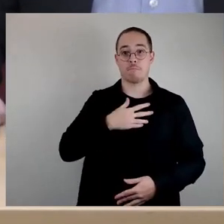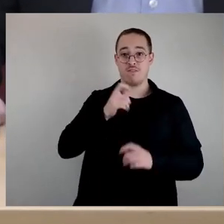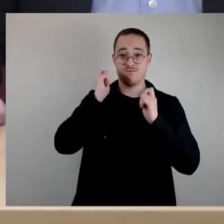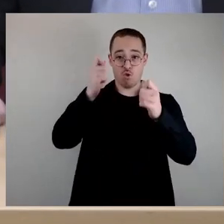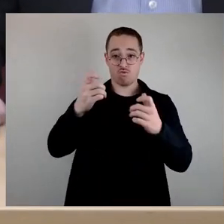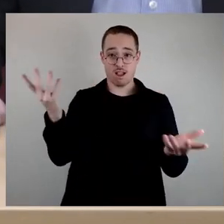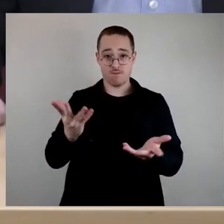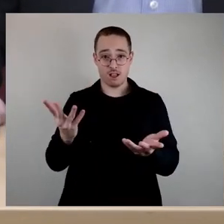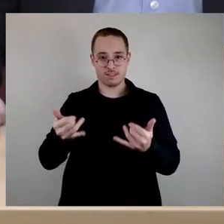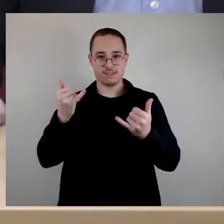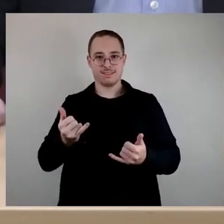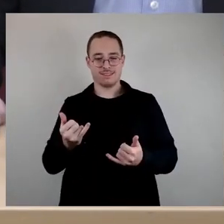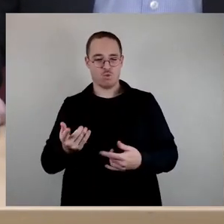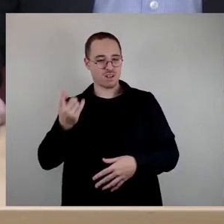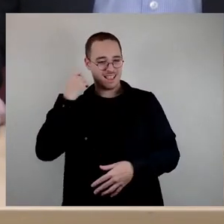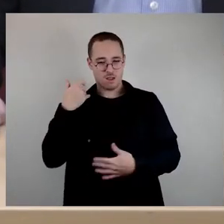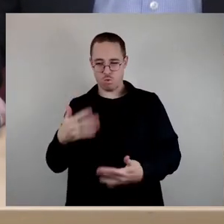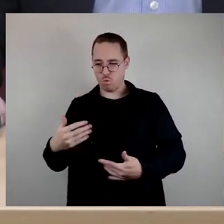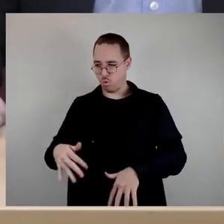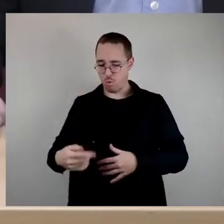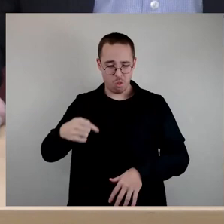dem Marathon von gestern und heute,